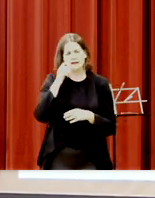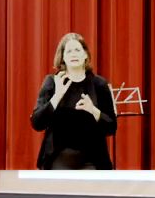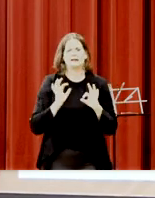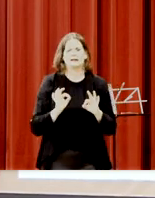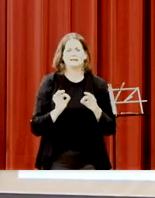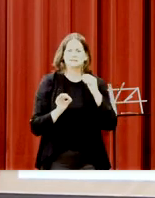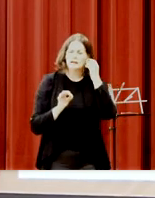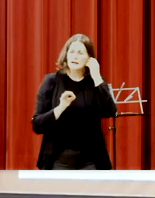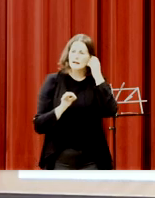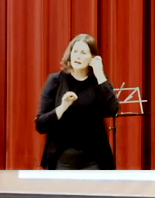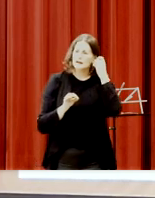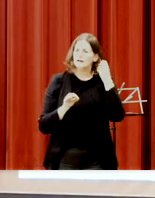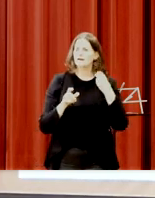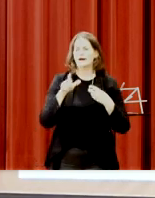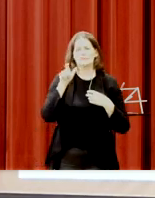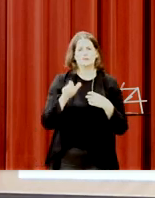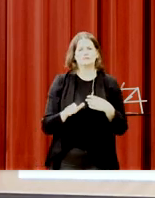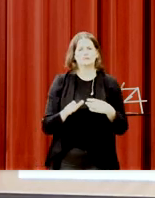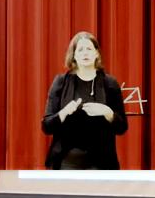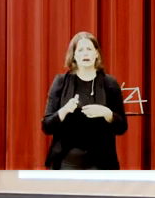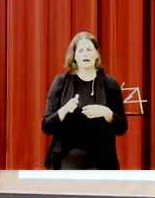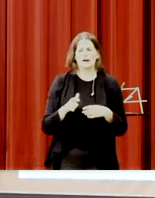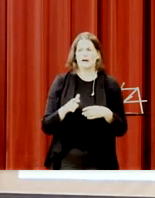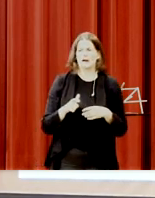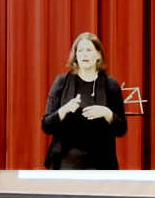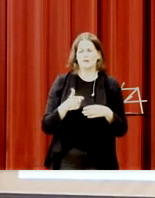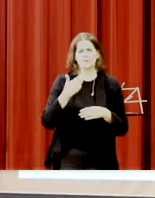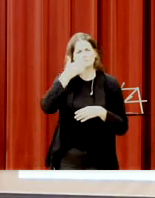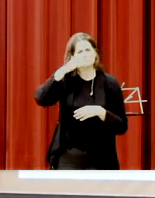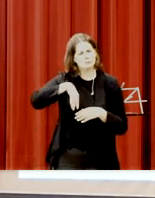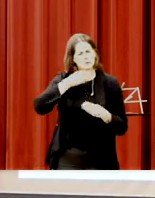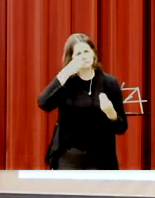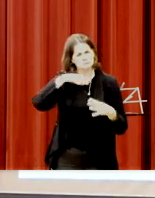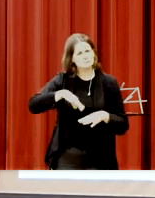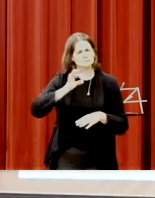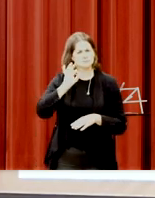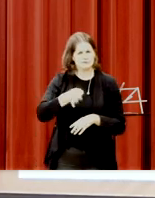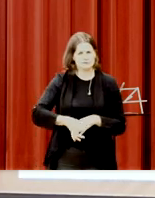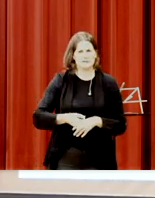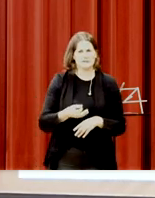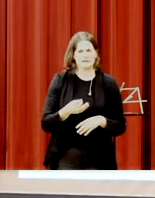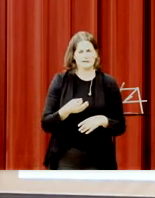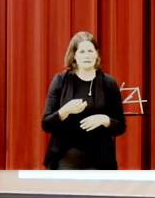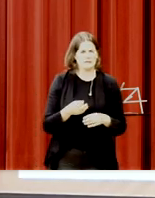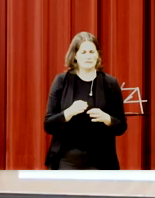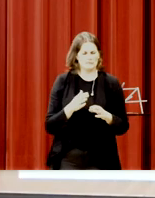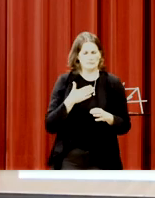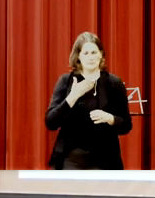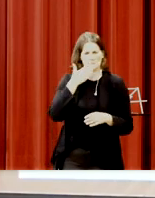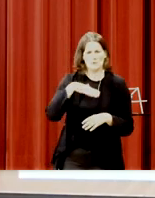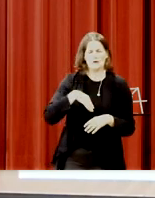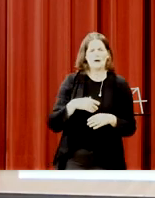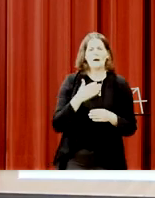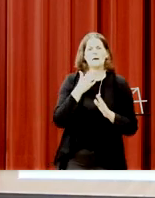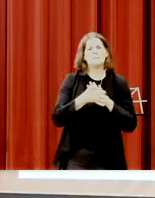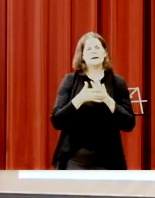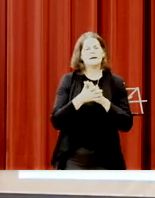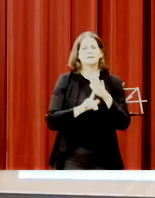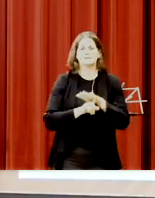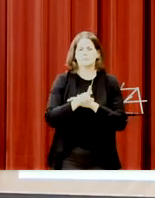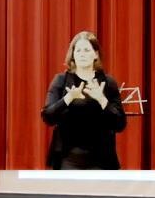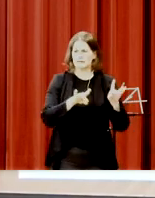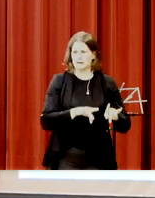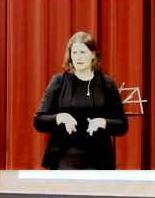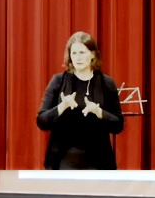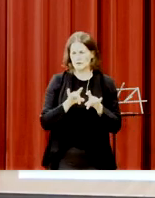No? Parlem de desenvolupament territorial i, per simplificar, posats a posar logos ja pel 3A, doncs,